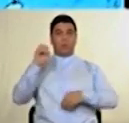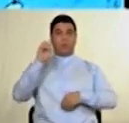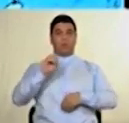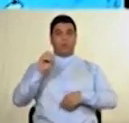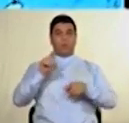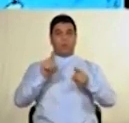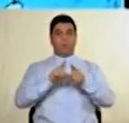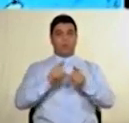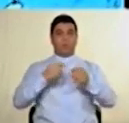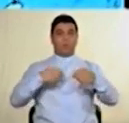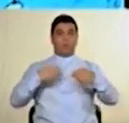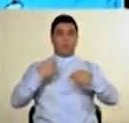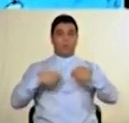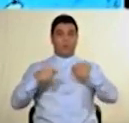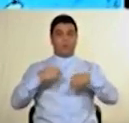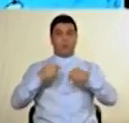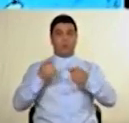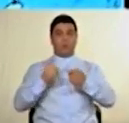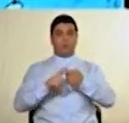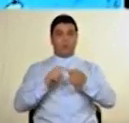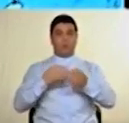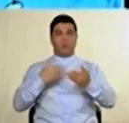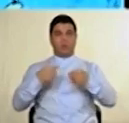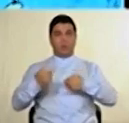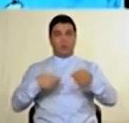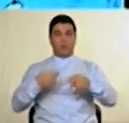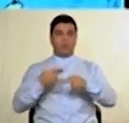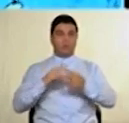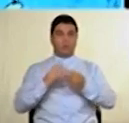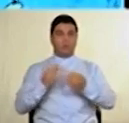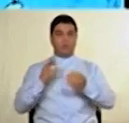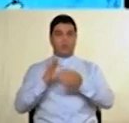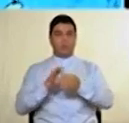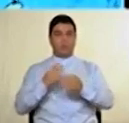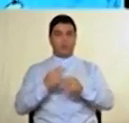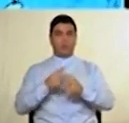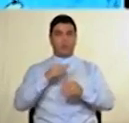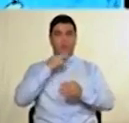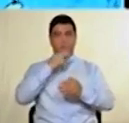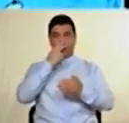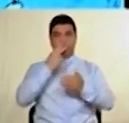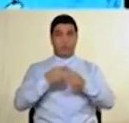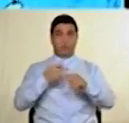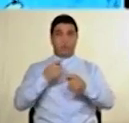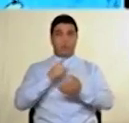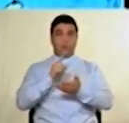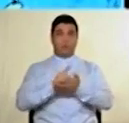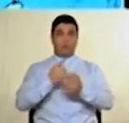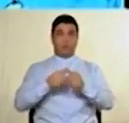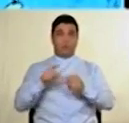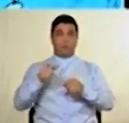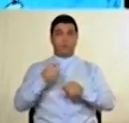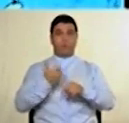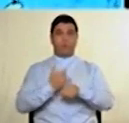bilan demak savdo aloqalarini bog'lar ekan. Mana e'tibor bersangiz, albatta ushbu yo'lning muhim ahamiyat